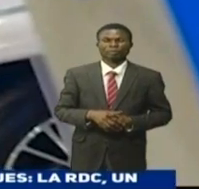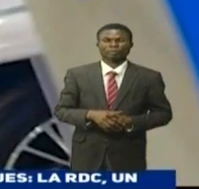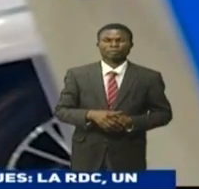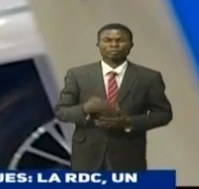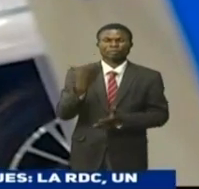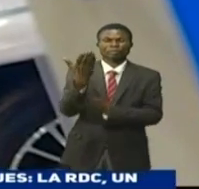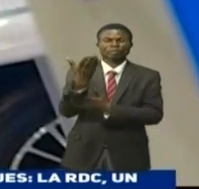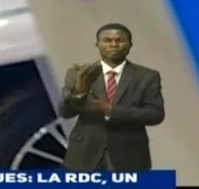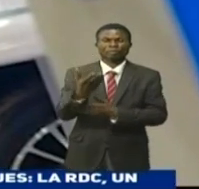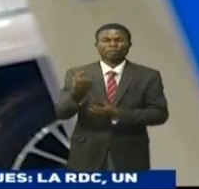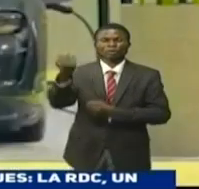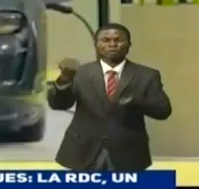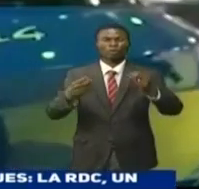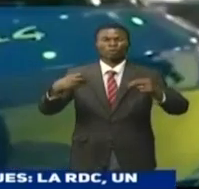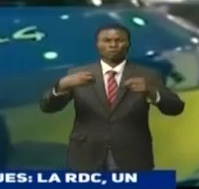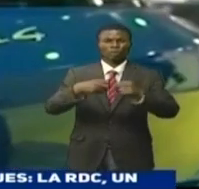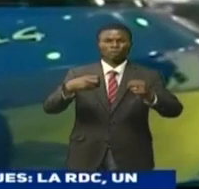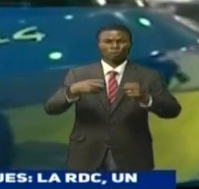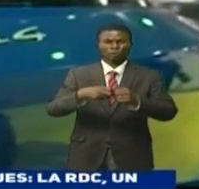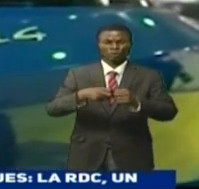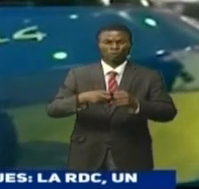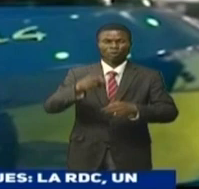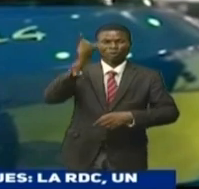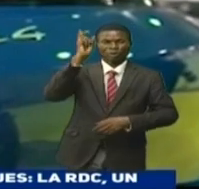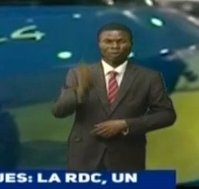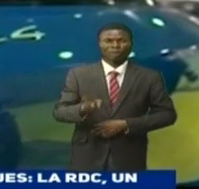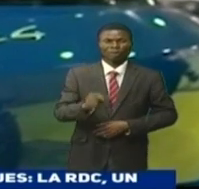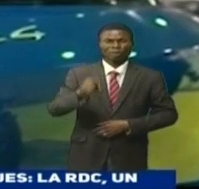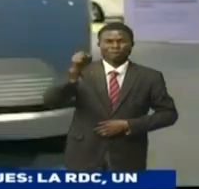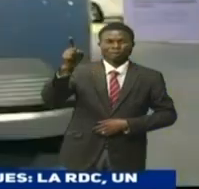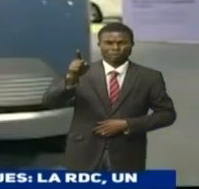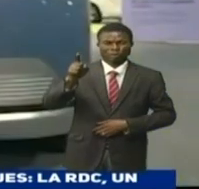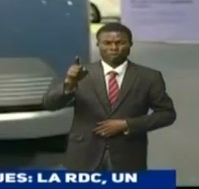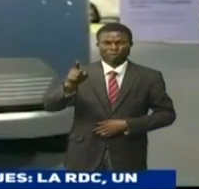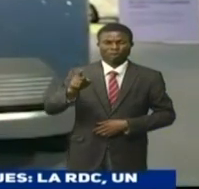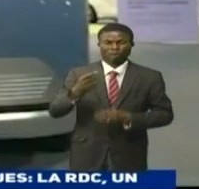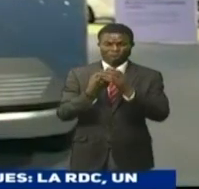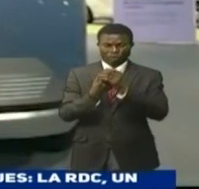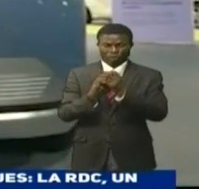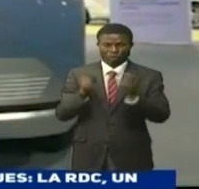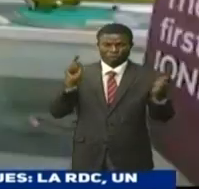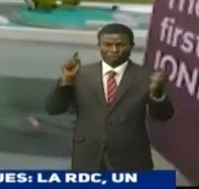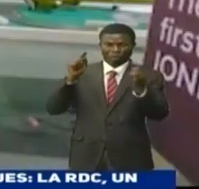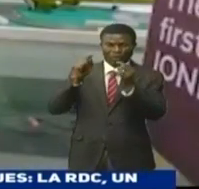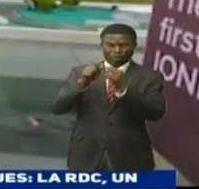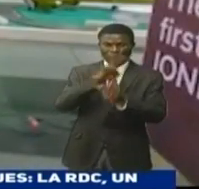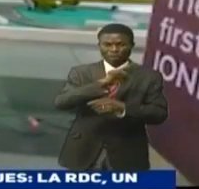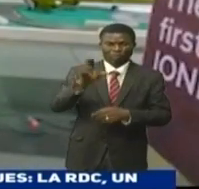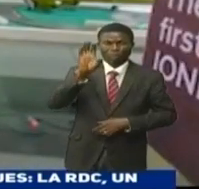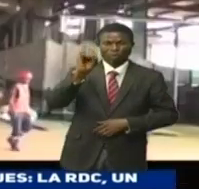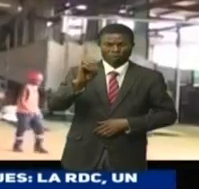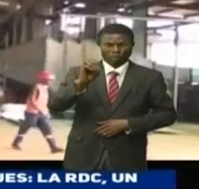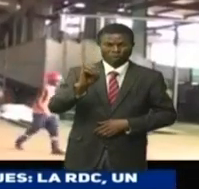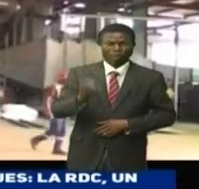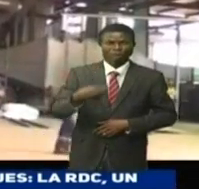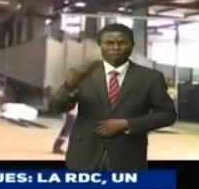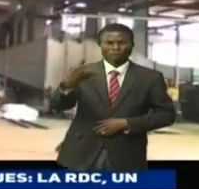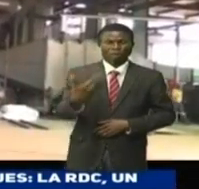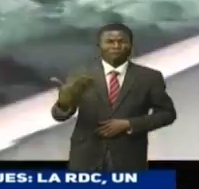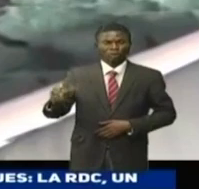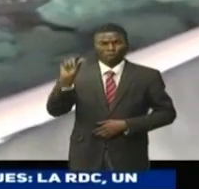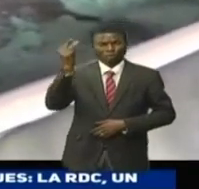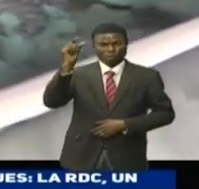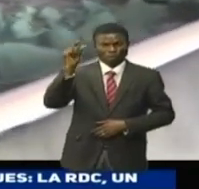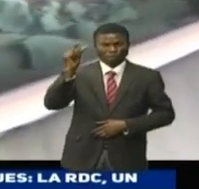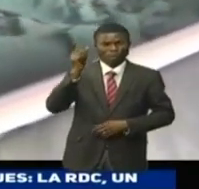véhicule électrique variera autour de 200 millions et 900 millions d'ici à 2050 problème l'offre des matières premières